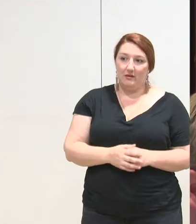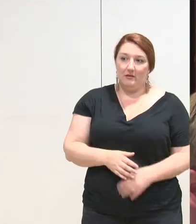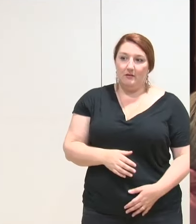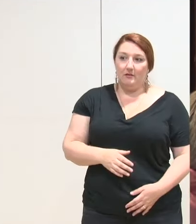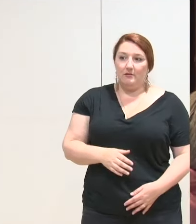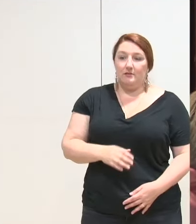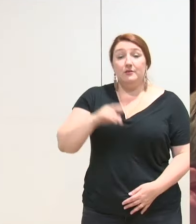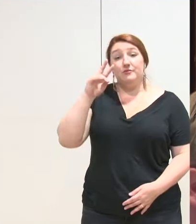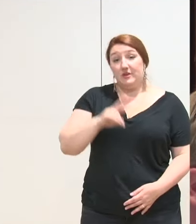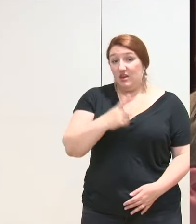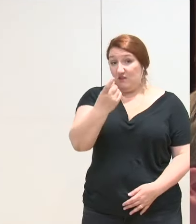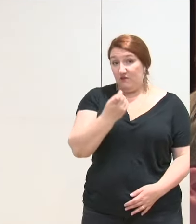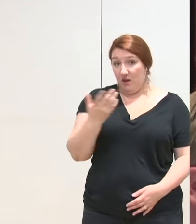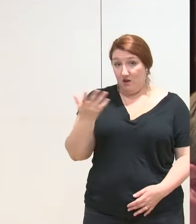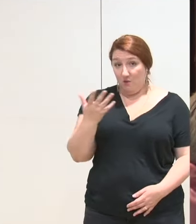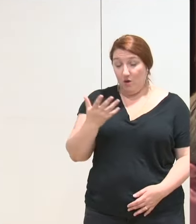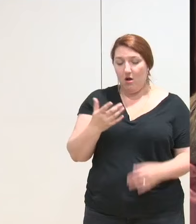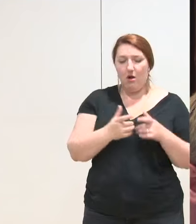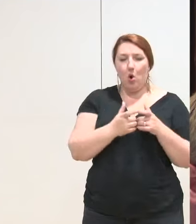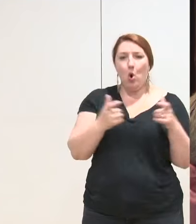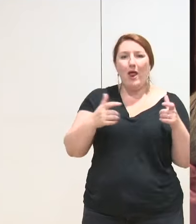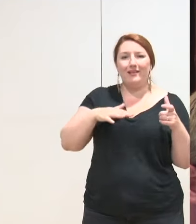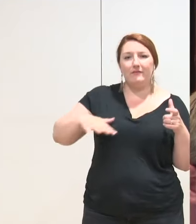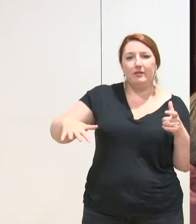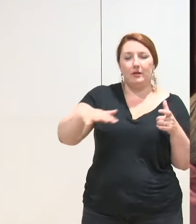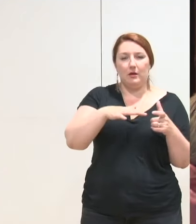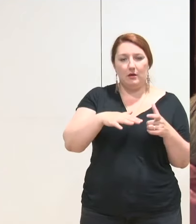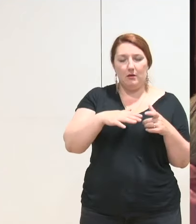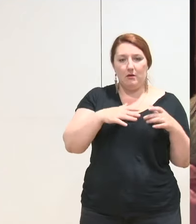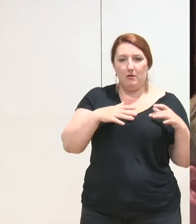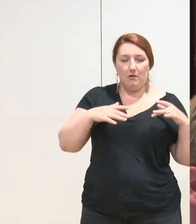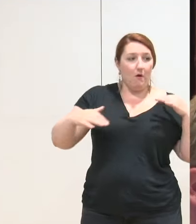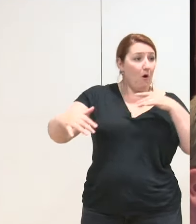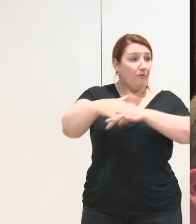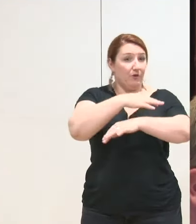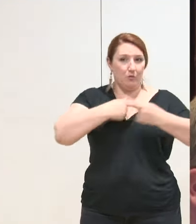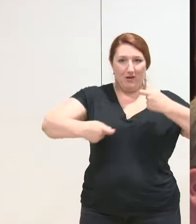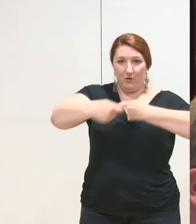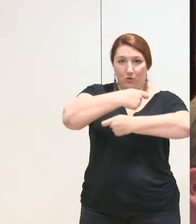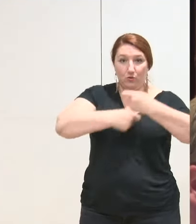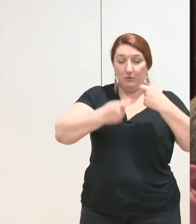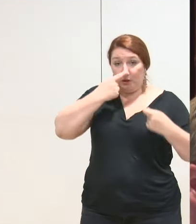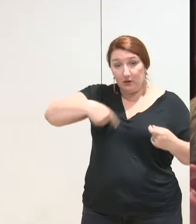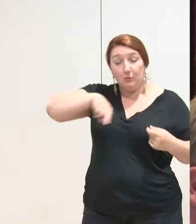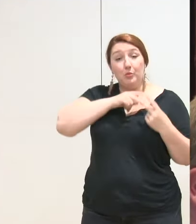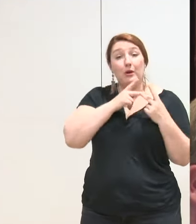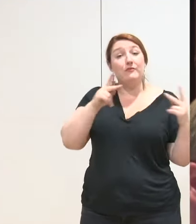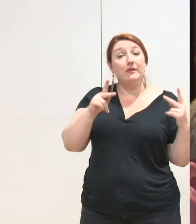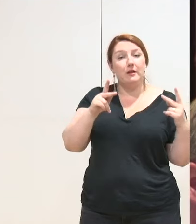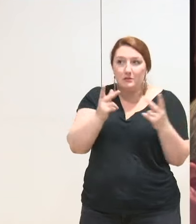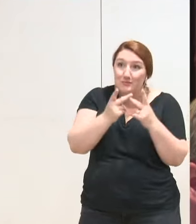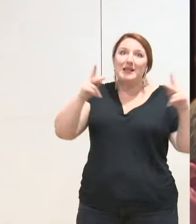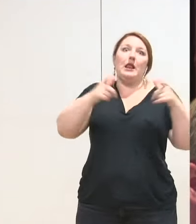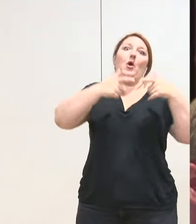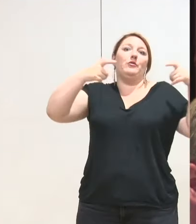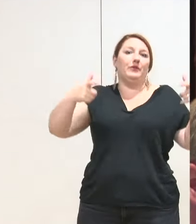un environnement économique pour les collectivités qui ne nous est pas favorable nous les villes et encore plus les grandes villes elle